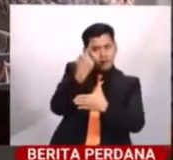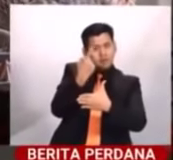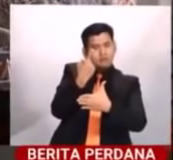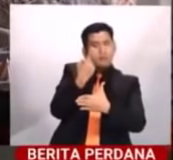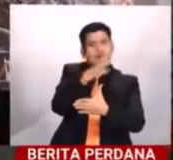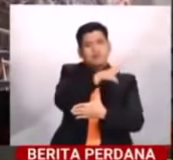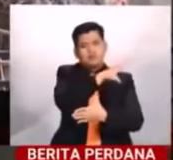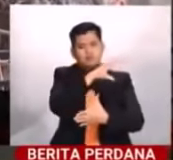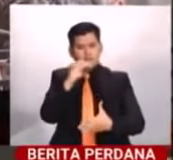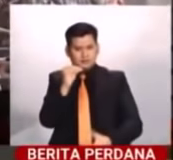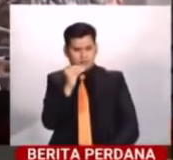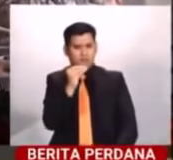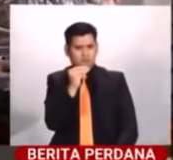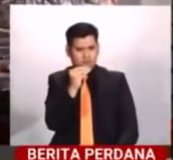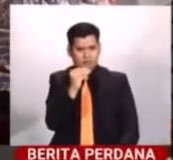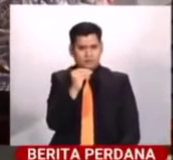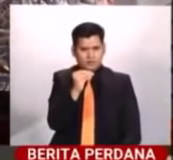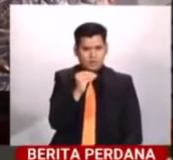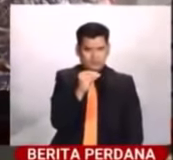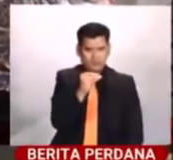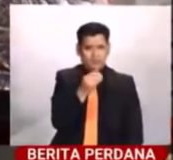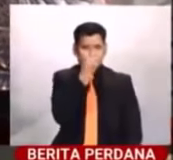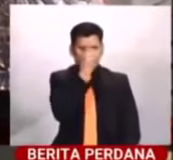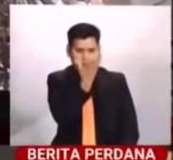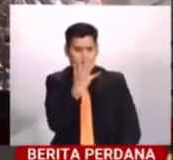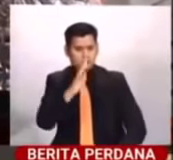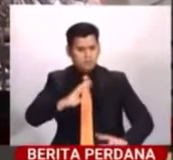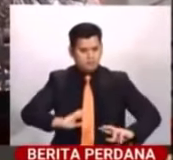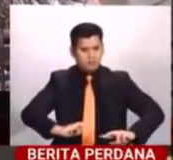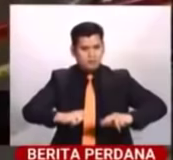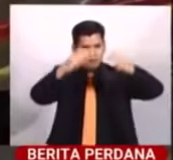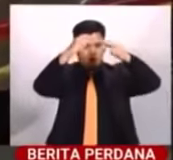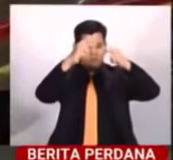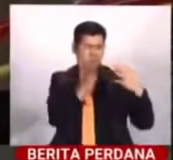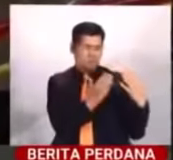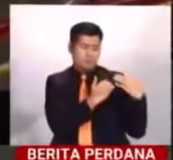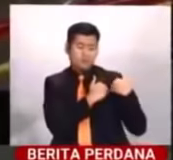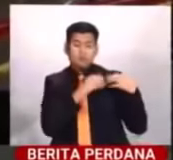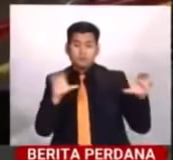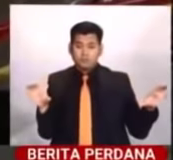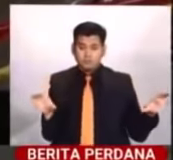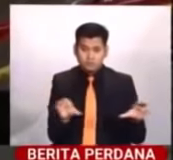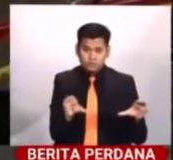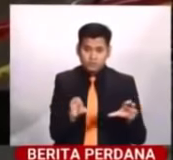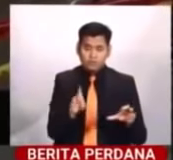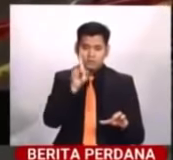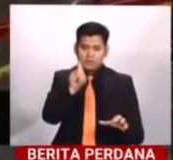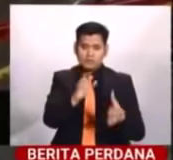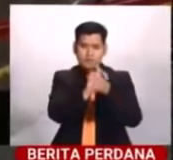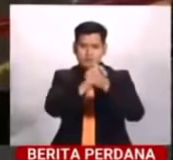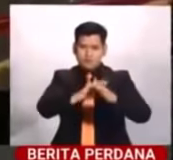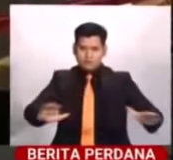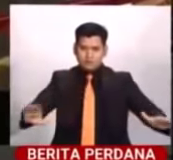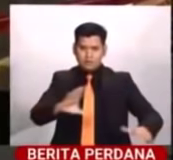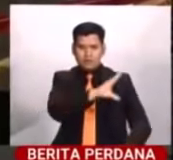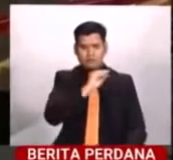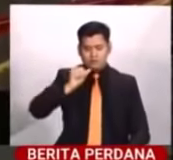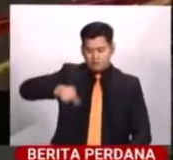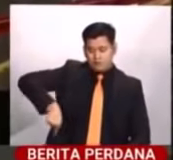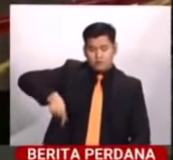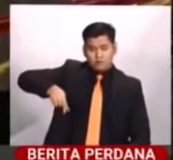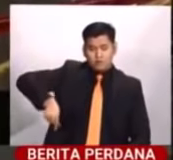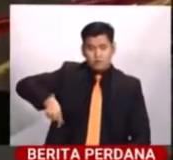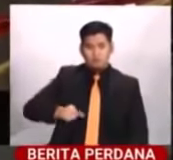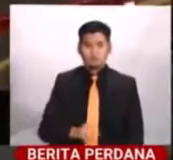pada itu, Baru Bian menegaskan setiap pemaju bertanggungjawab memastikan pembinaan yang dijalankan adalah selamat dan berkualiti.